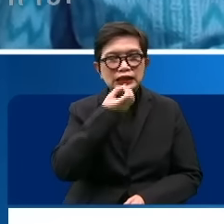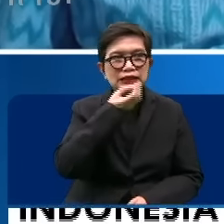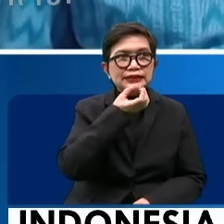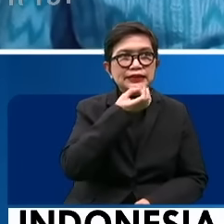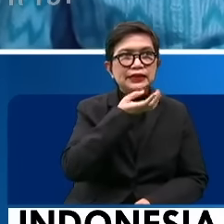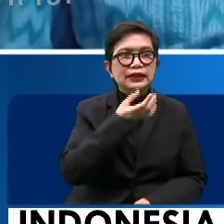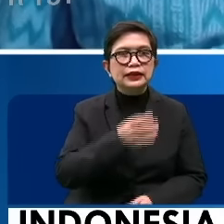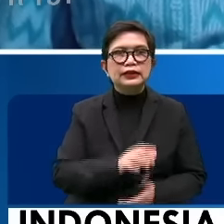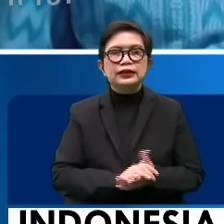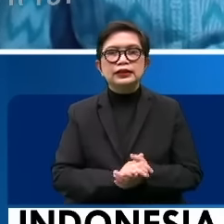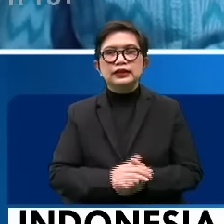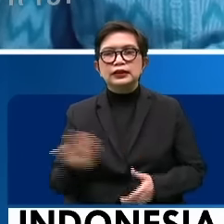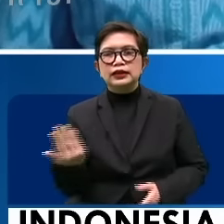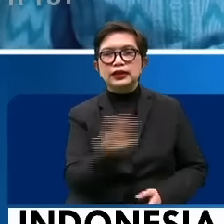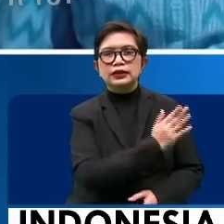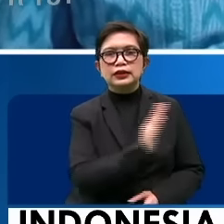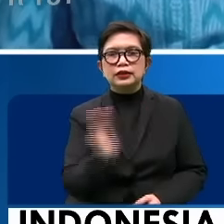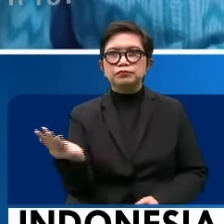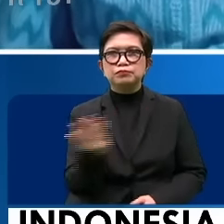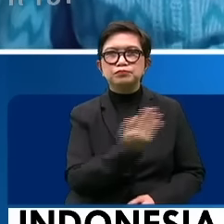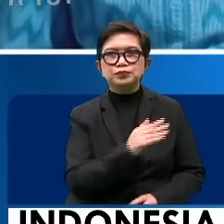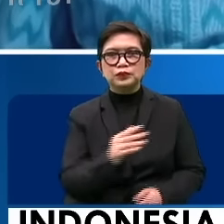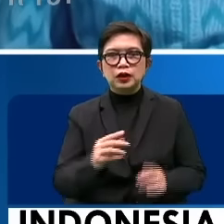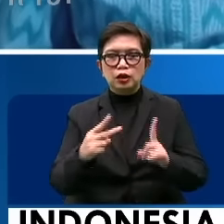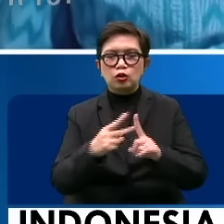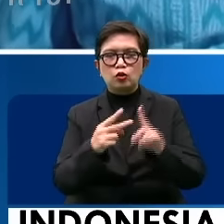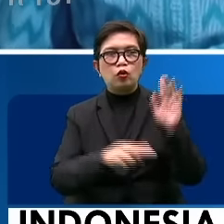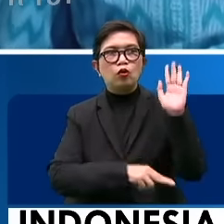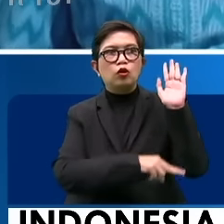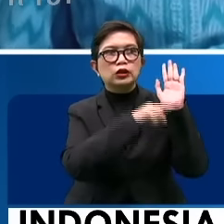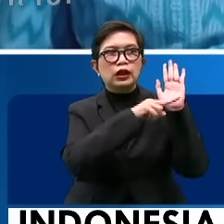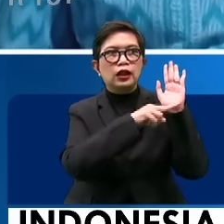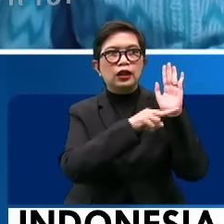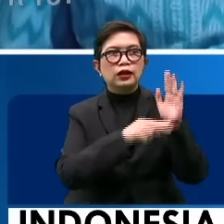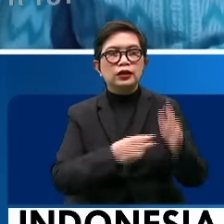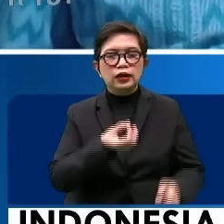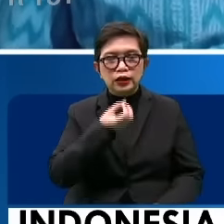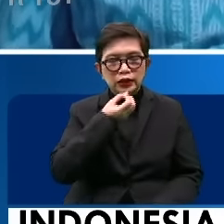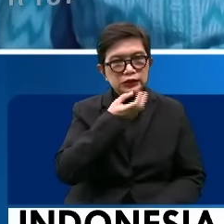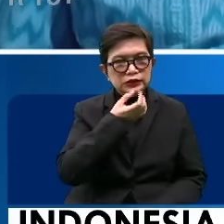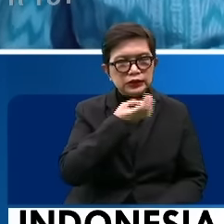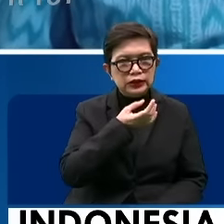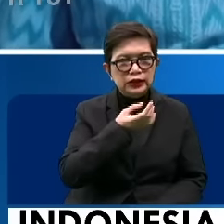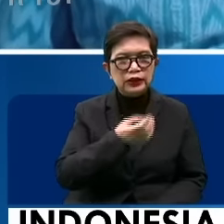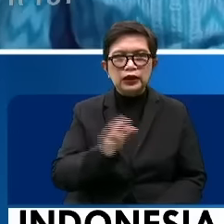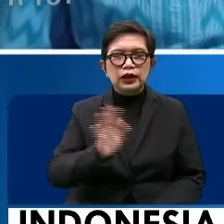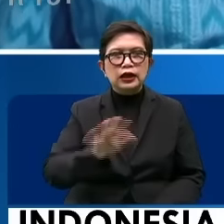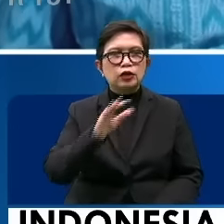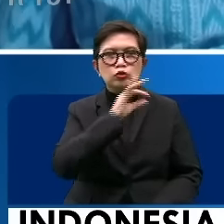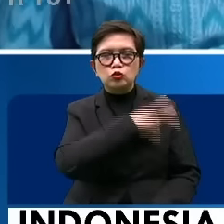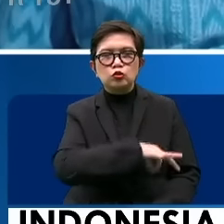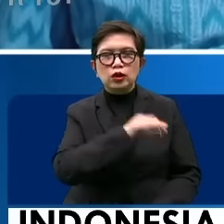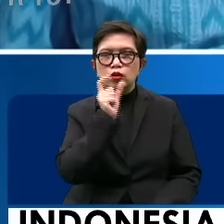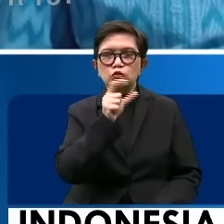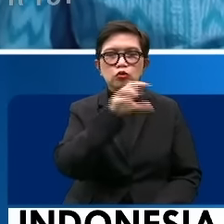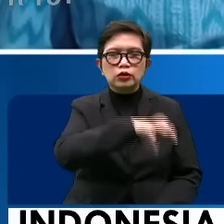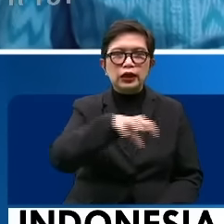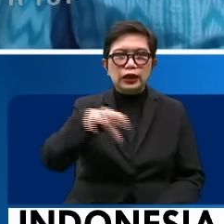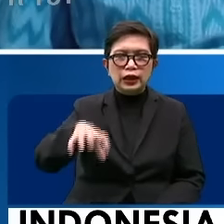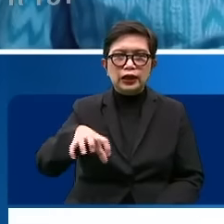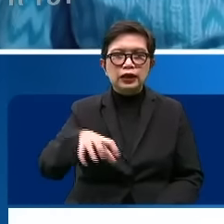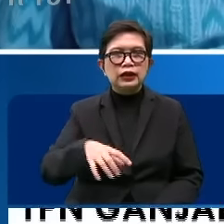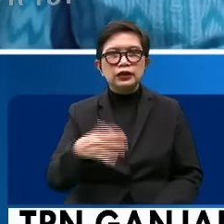di sektor akomodasi saja. Banyak perizinan-perizinan yang keluar itu justru tidak menguntungkan bagi daerah tersebut, tapi